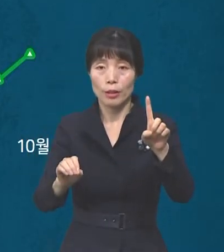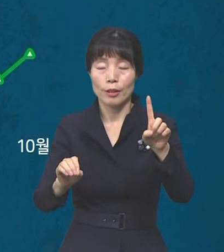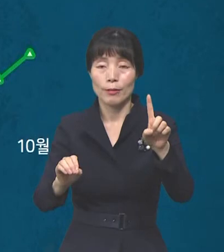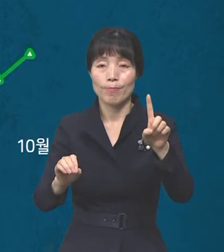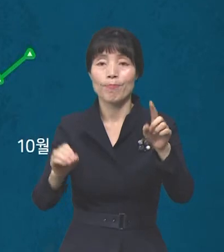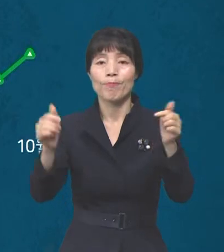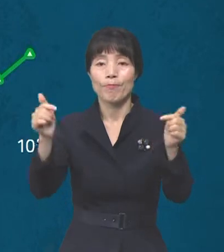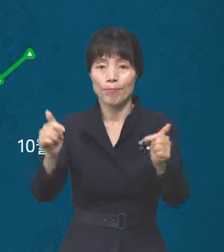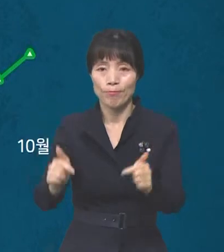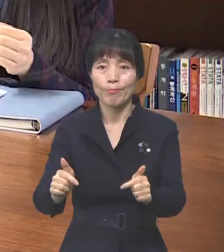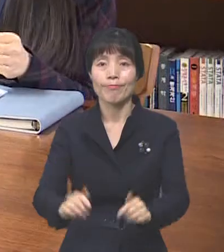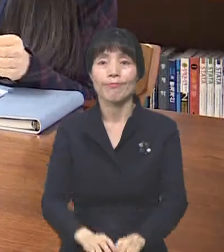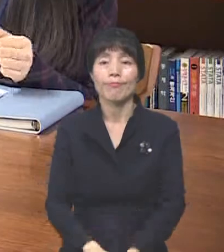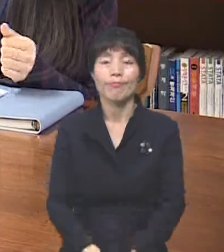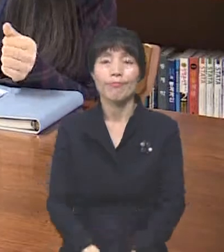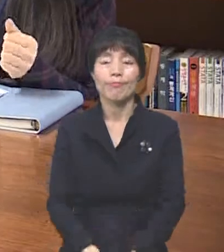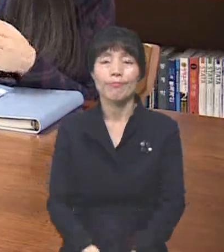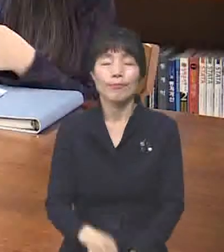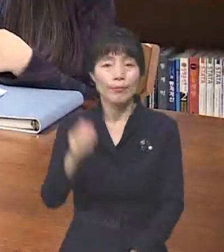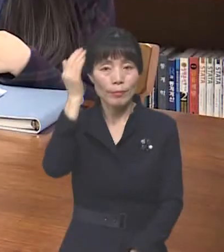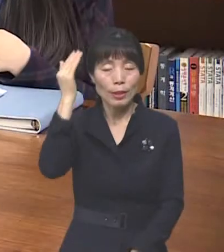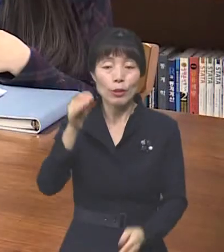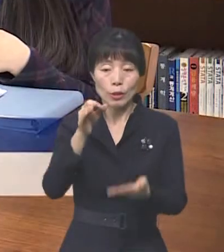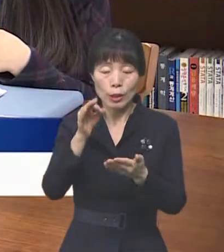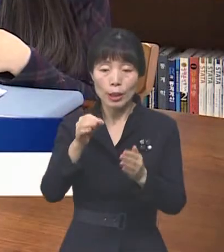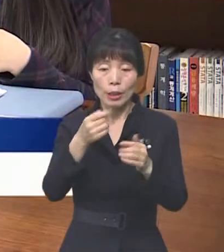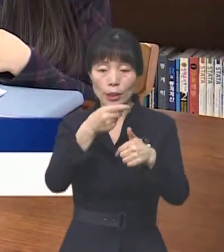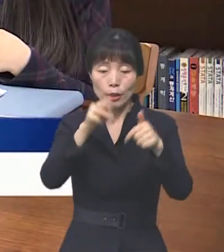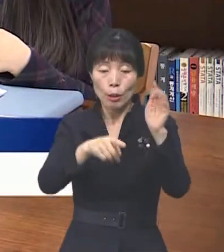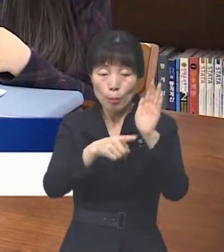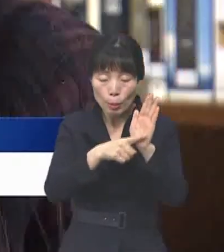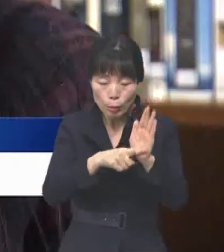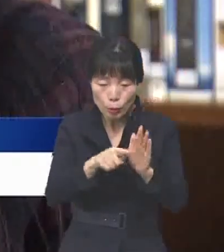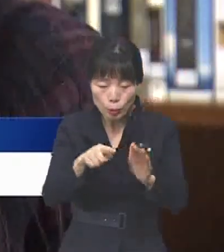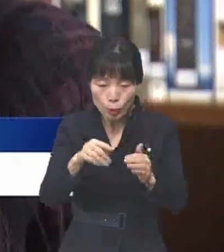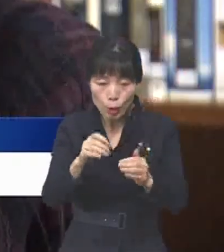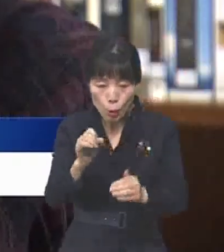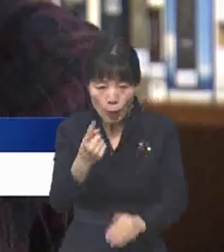21.5%포인트까지 벌어졌습니다. 한국은행 인천본부는 이 현상의